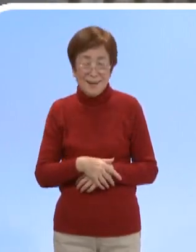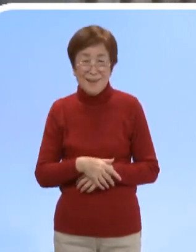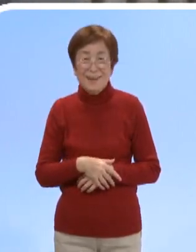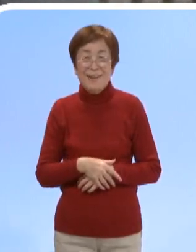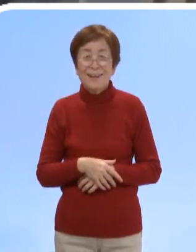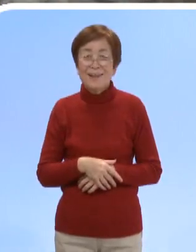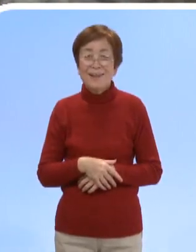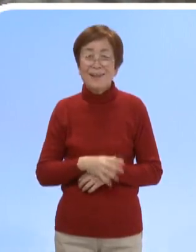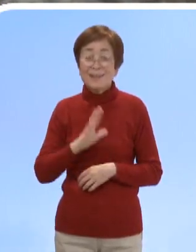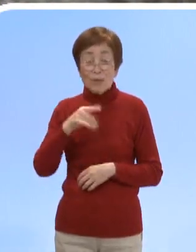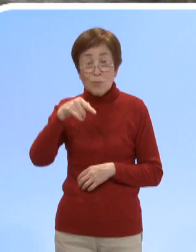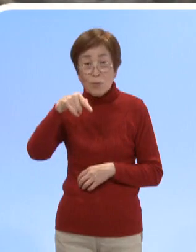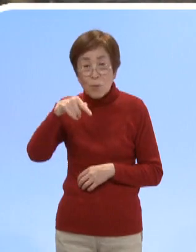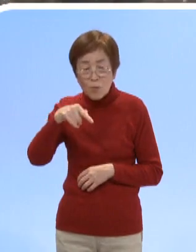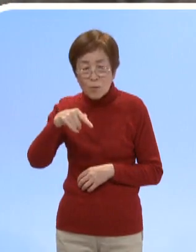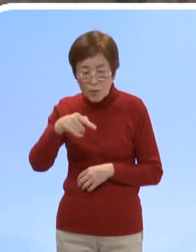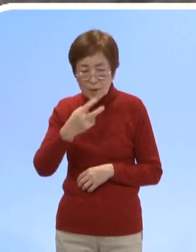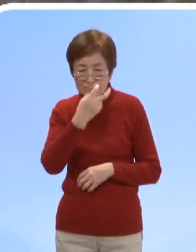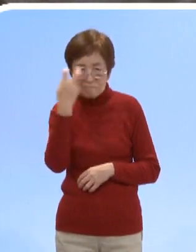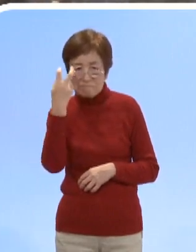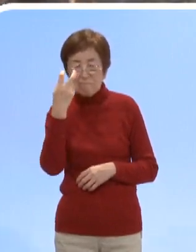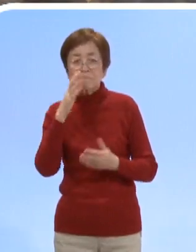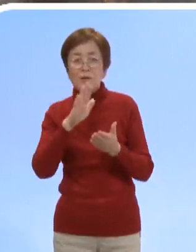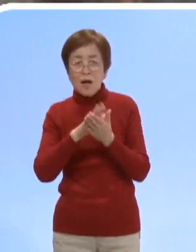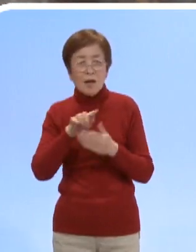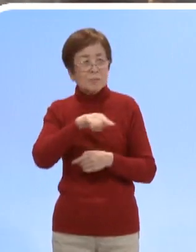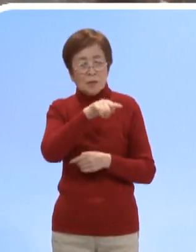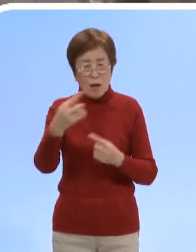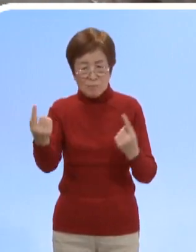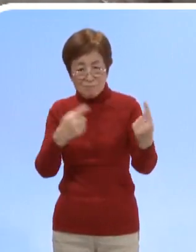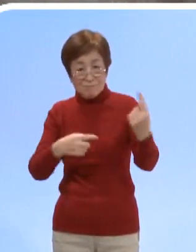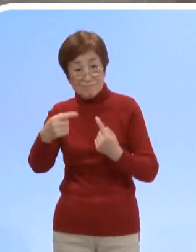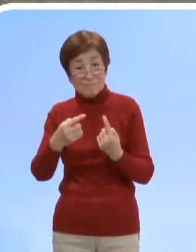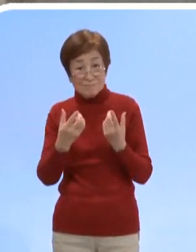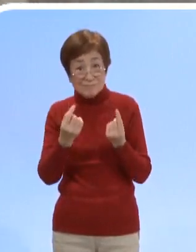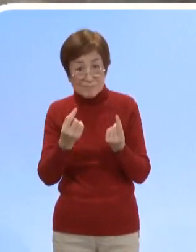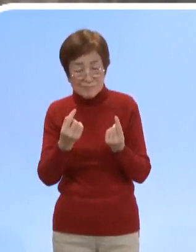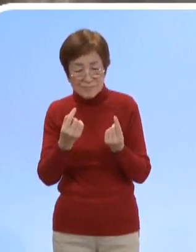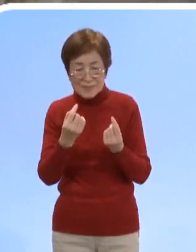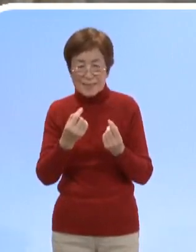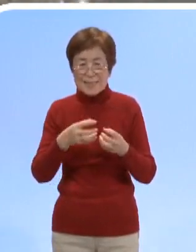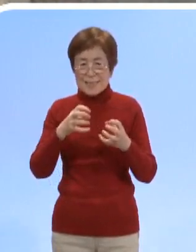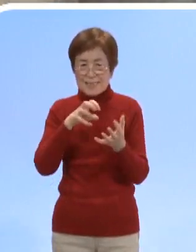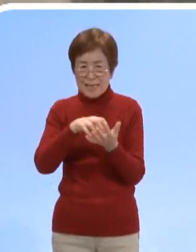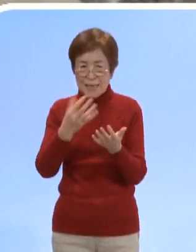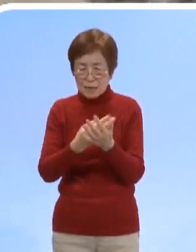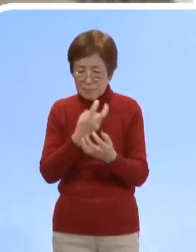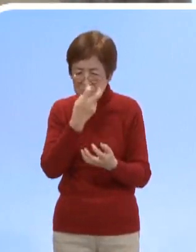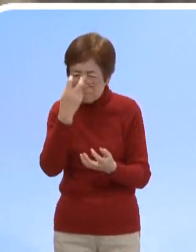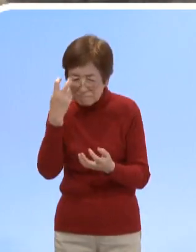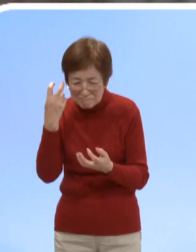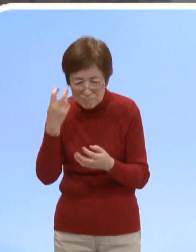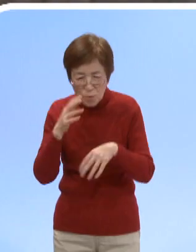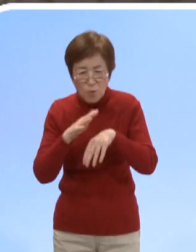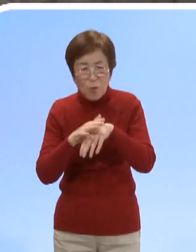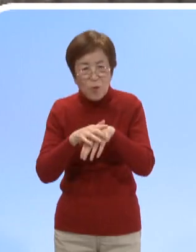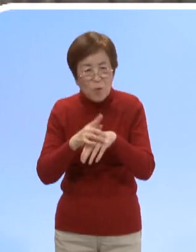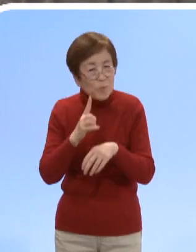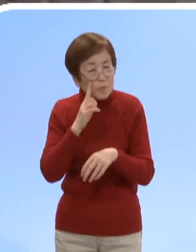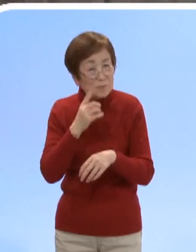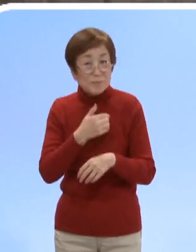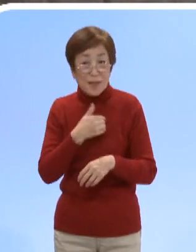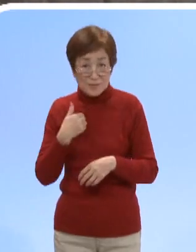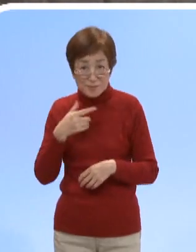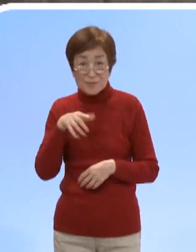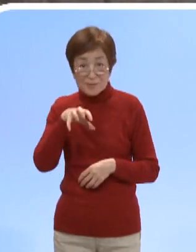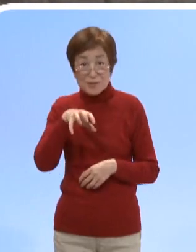かった。 でもそれでここがすごく名所となって、はい、ああいうね恐竜発掘体験とかも そうです するような楽しい場所になっていいですね。